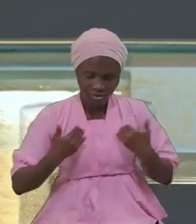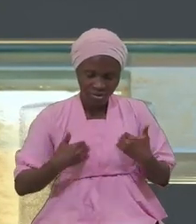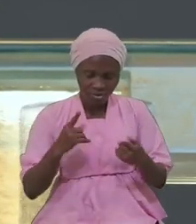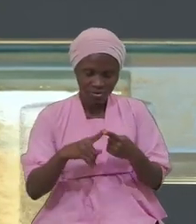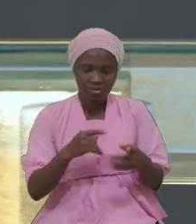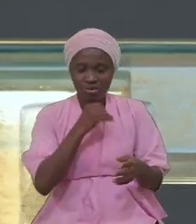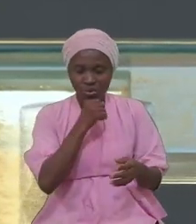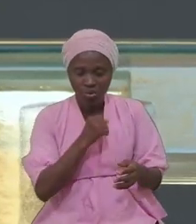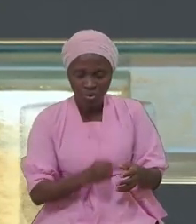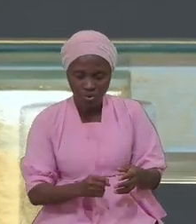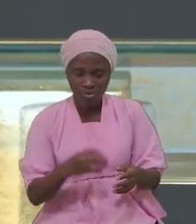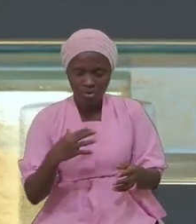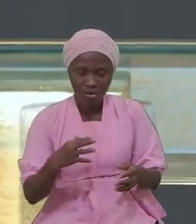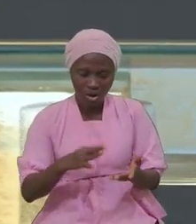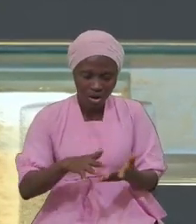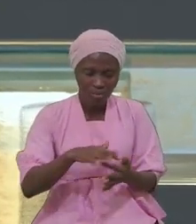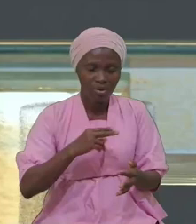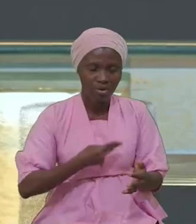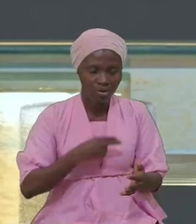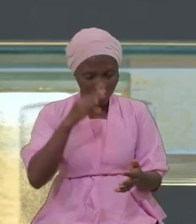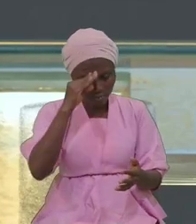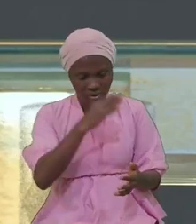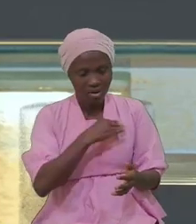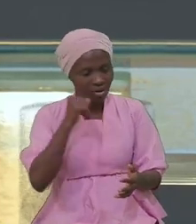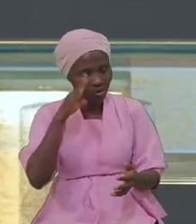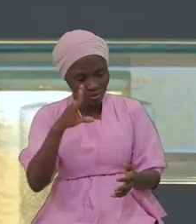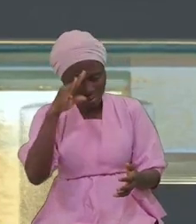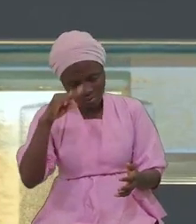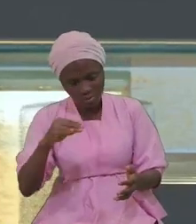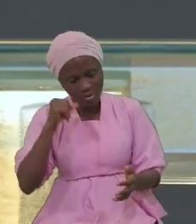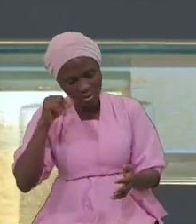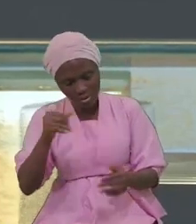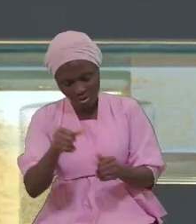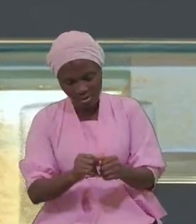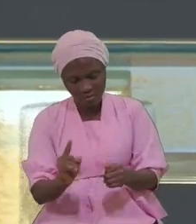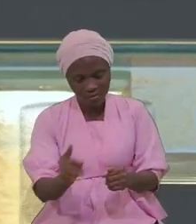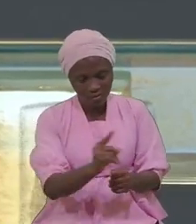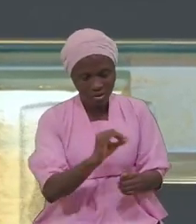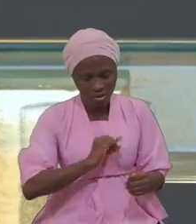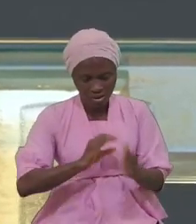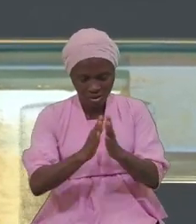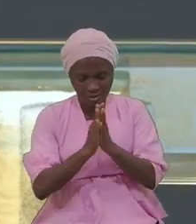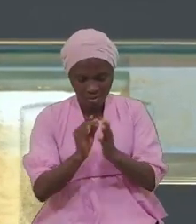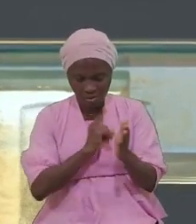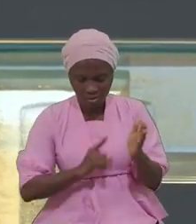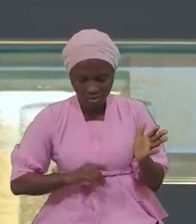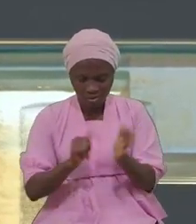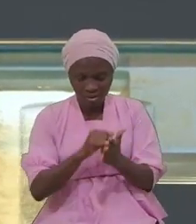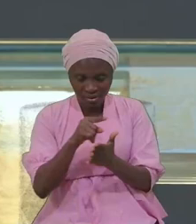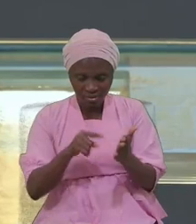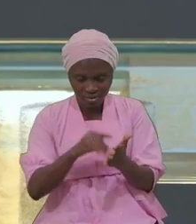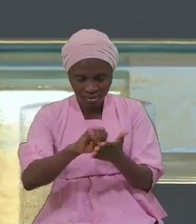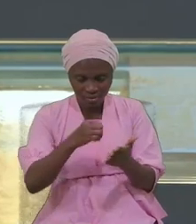la plus âgée, les femmes, les hommes, les garçons, les filles. Je prie que cette évidence de la